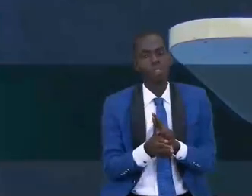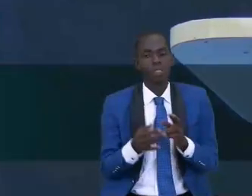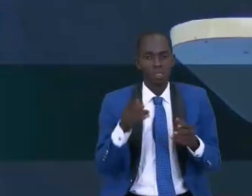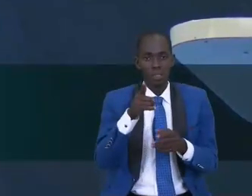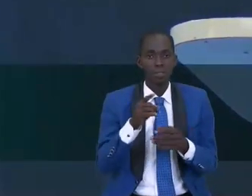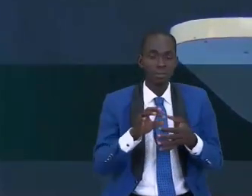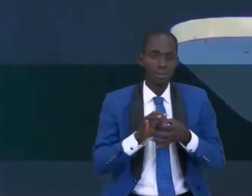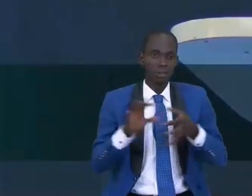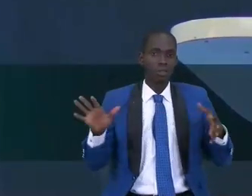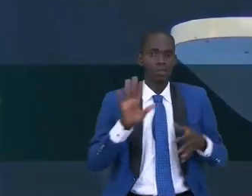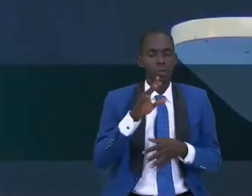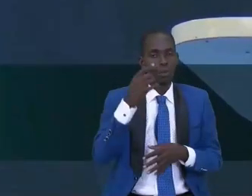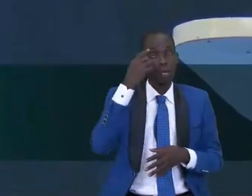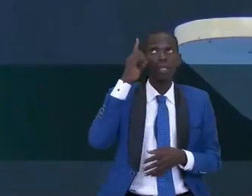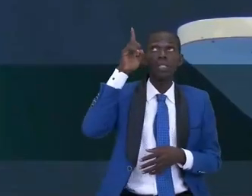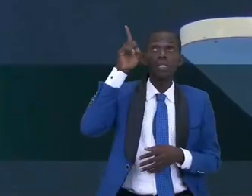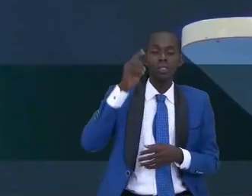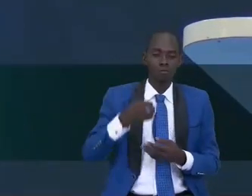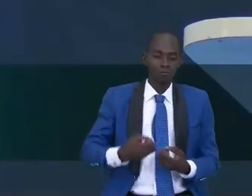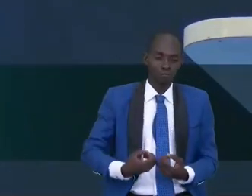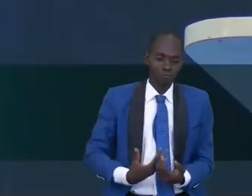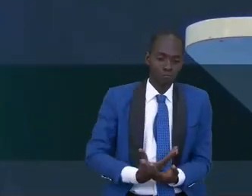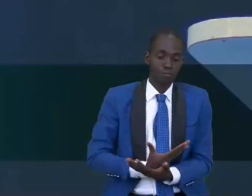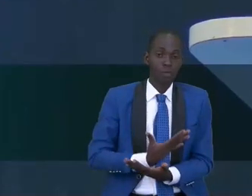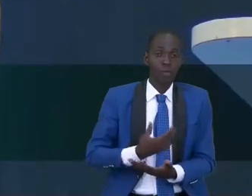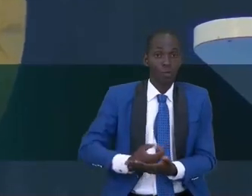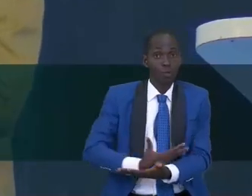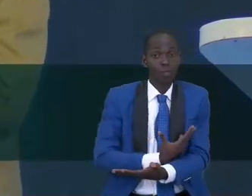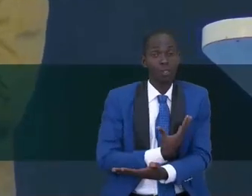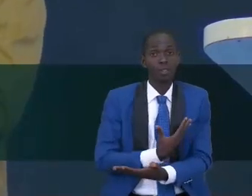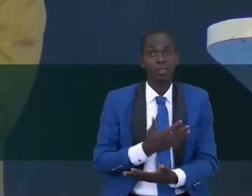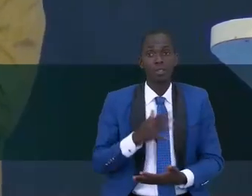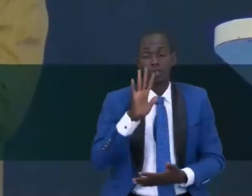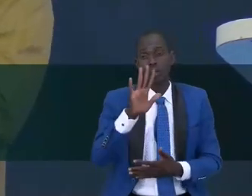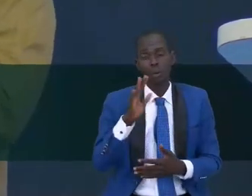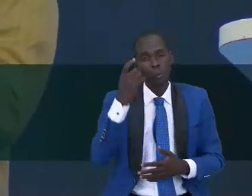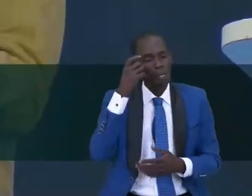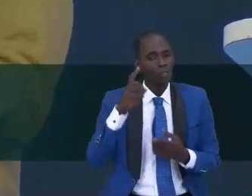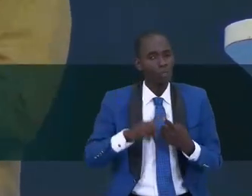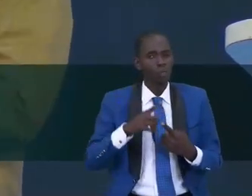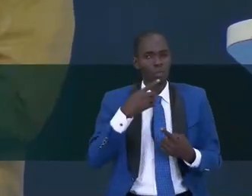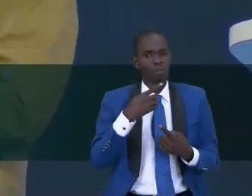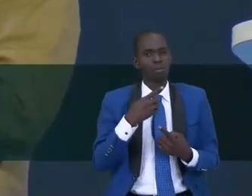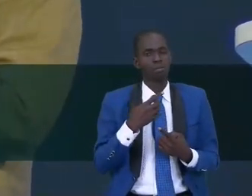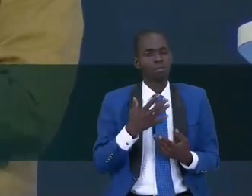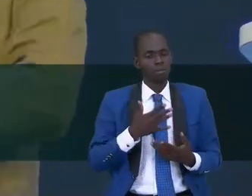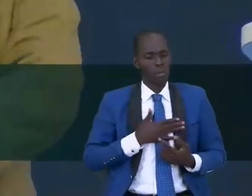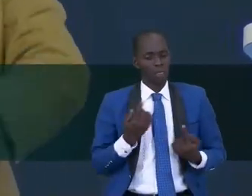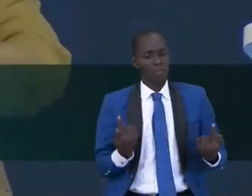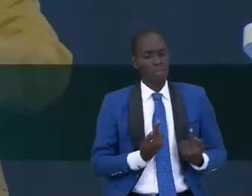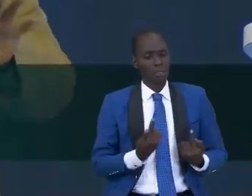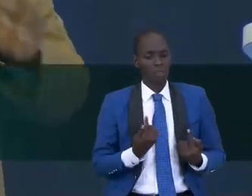te fait repentir. Il t'influence pour dire que mes péchés ont crucifié